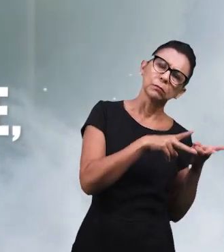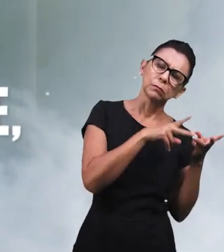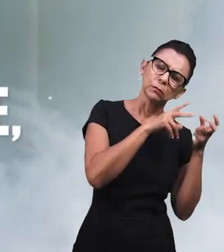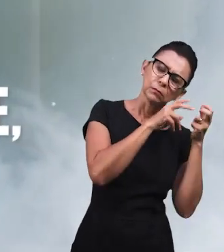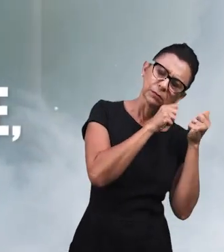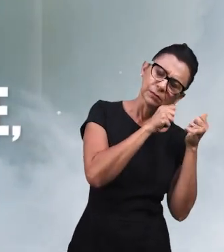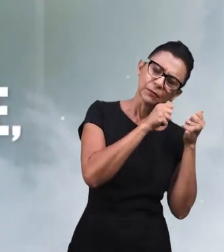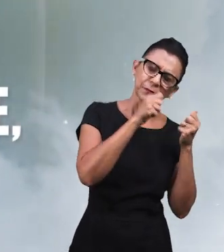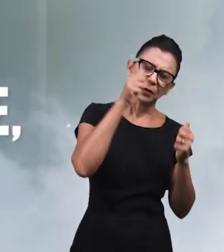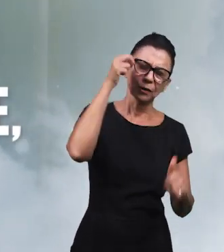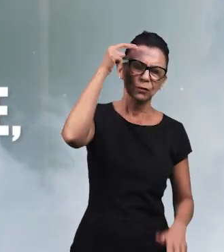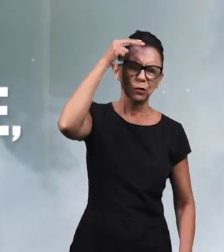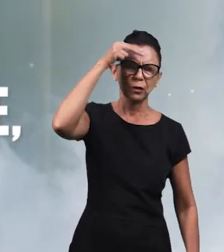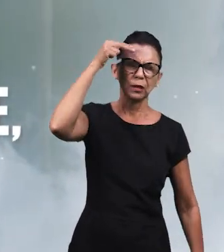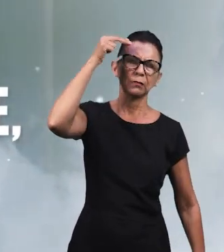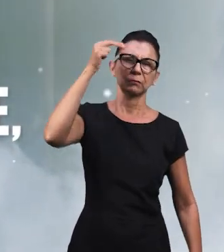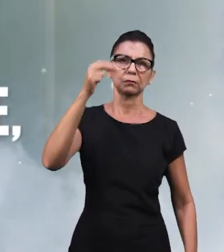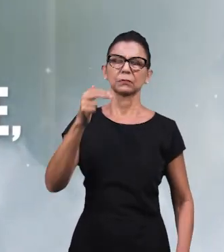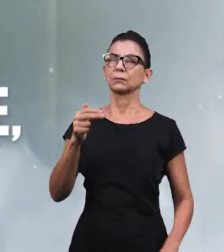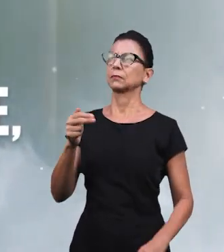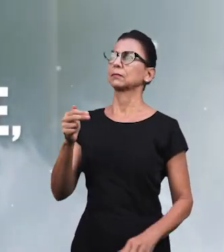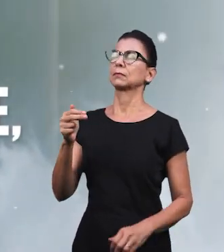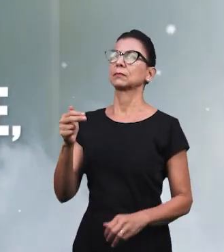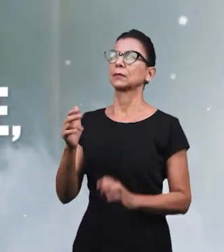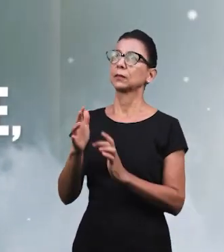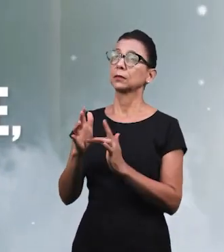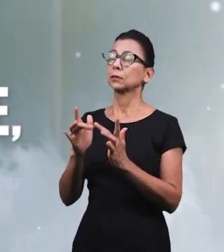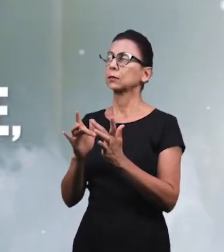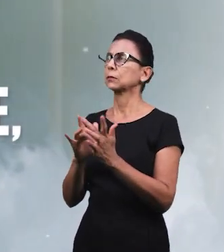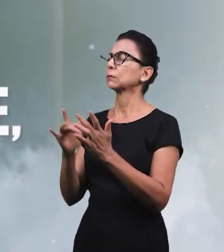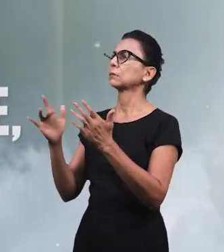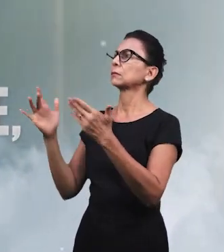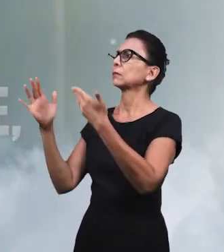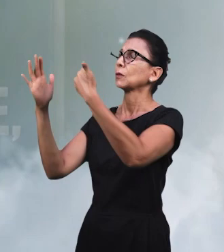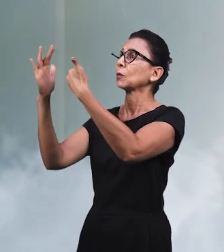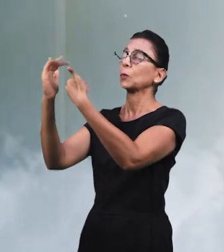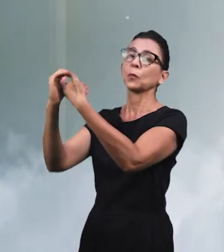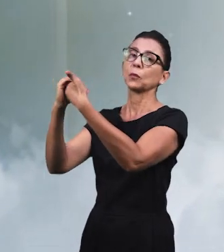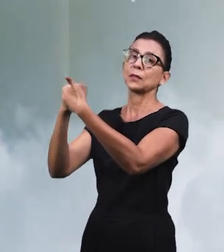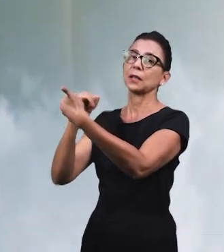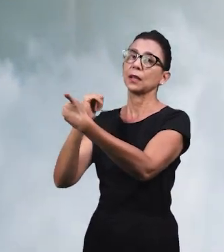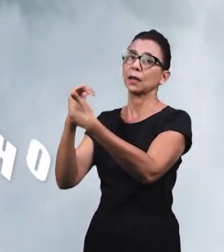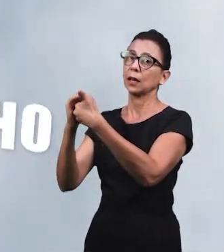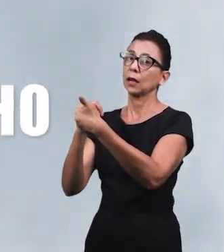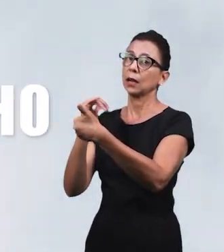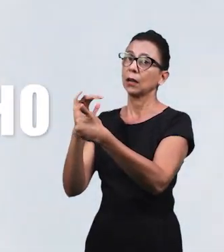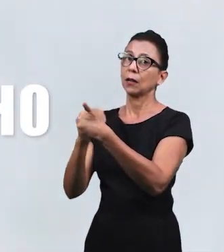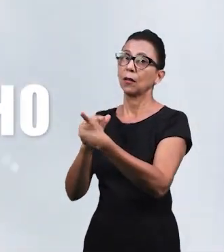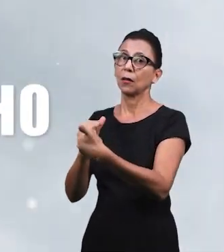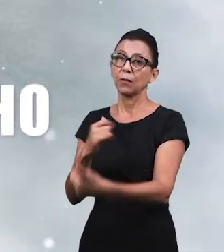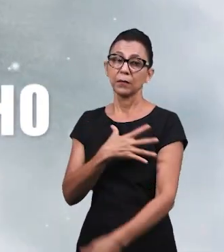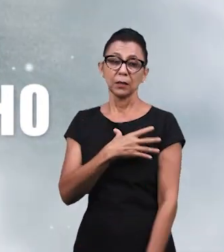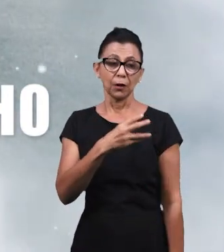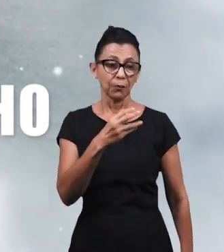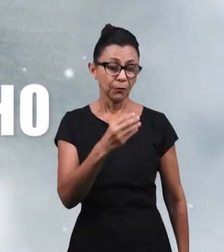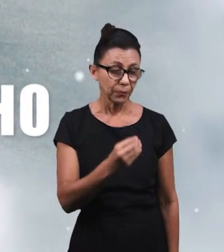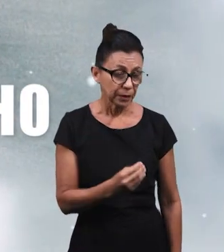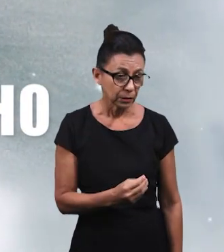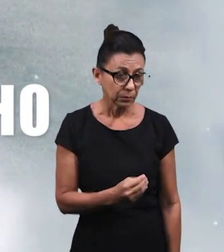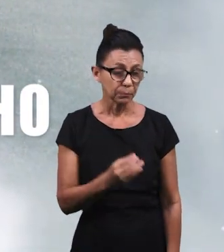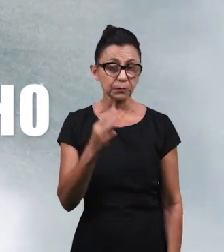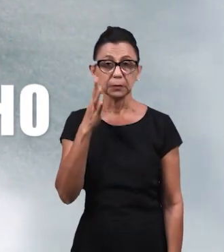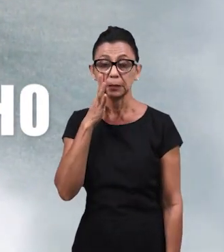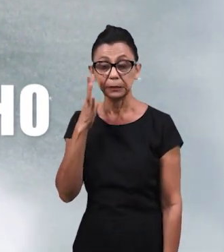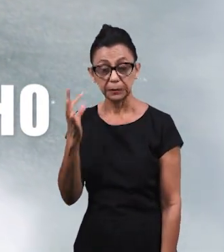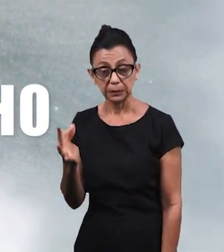noite. Um conselho ele me deu: não sigas por